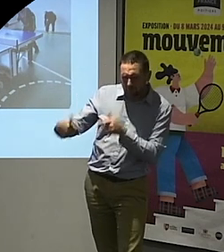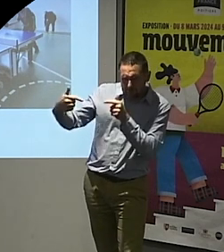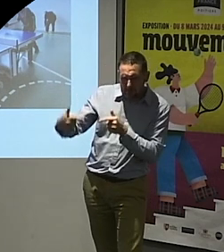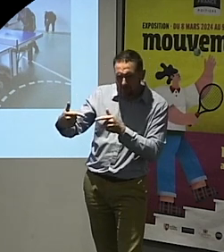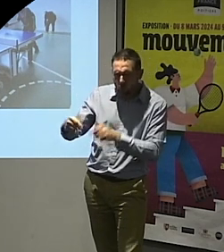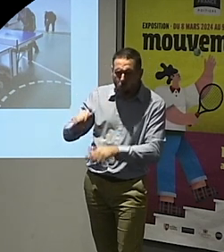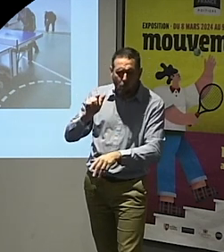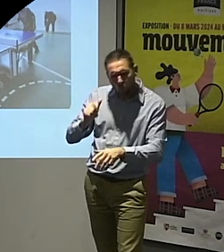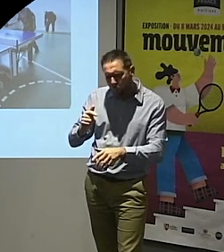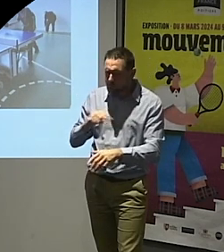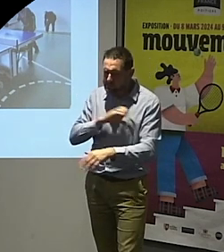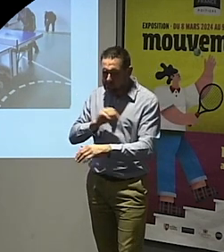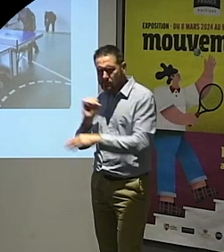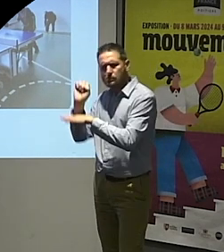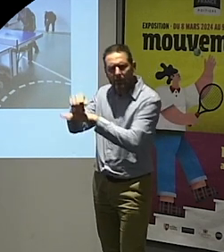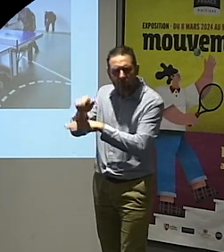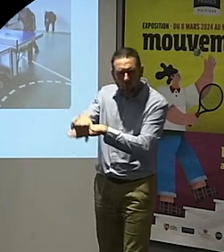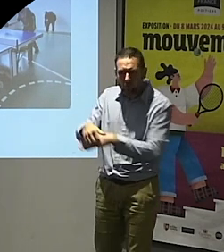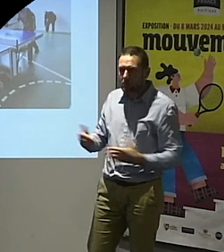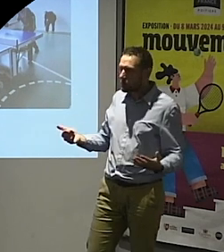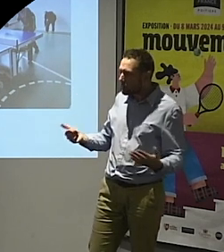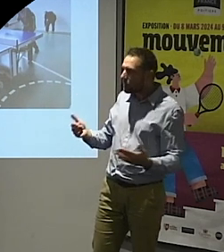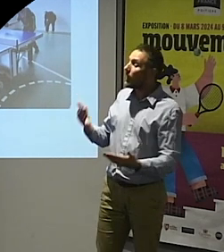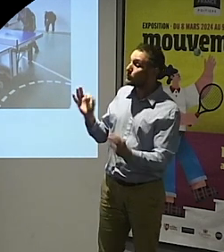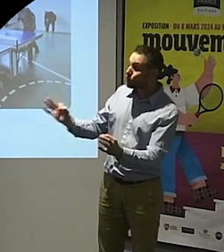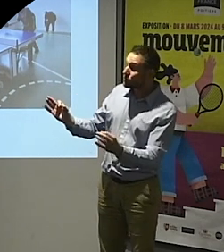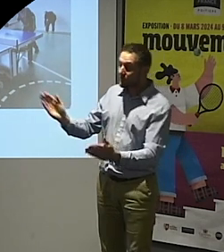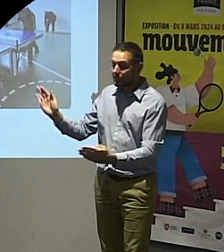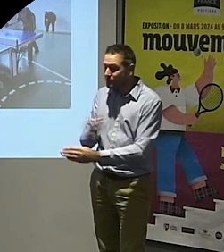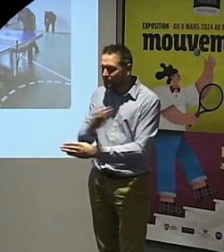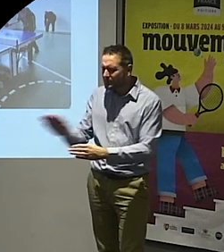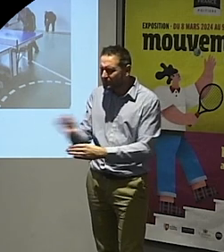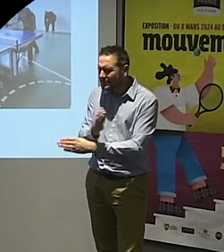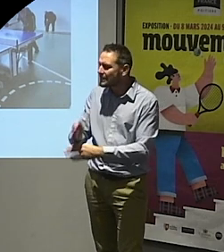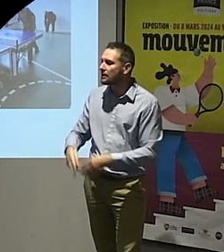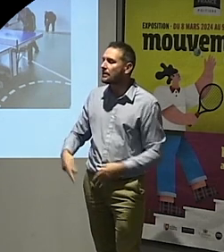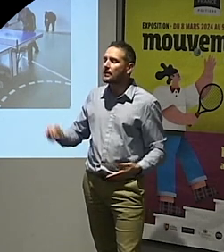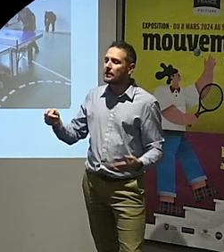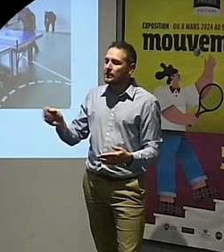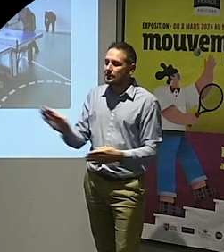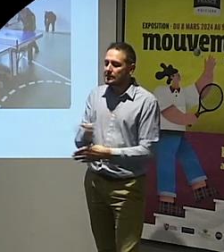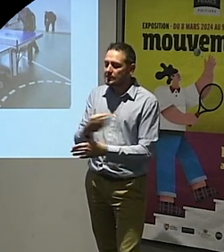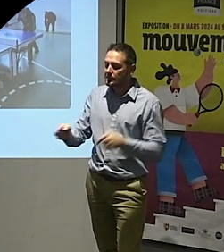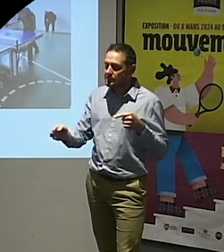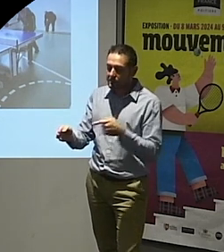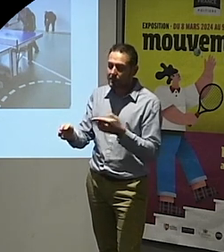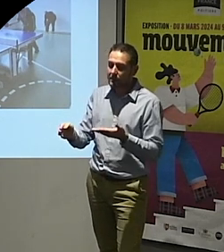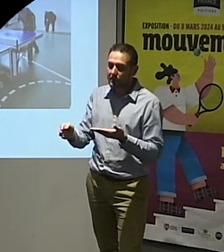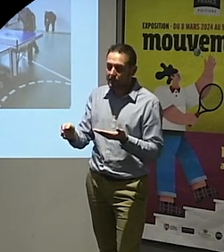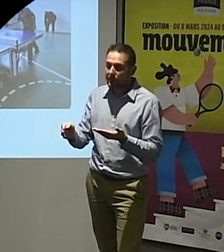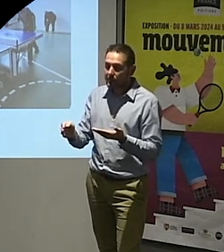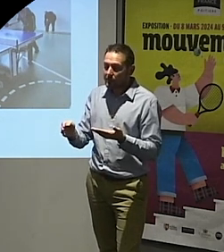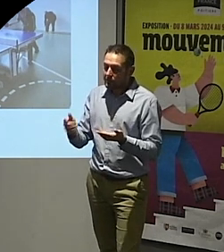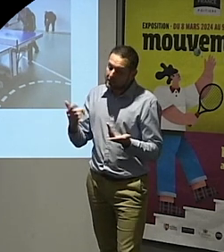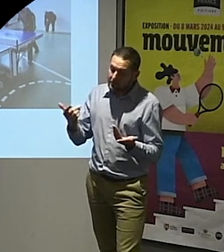disons que les bienfaits qu'on a de base avec le tennis de table, dans le langage courant, le ping-pong, vont être encore